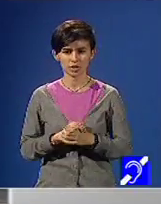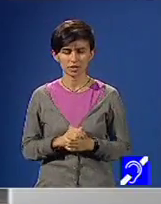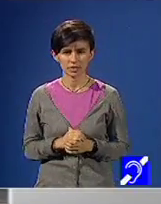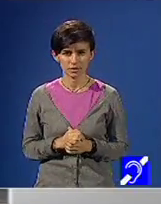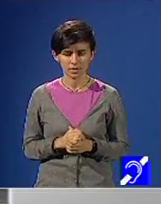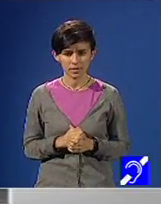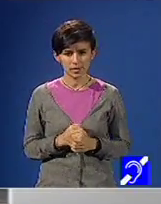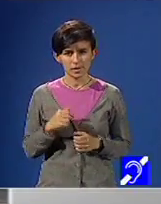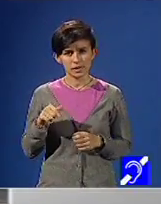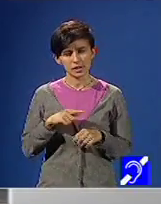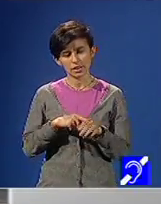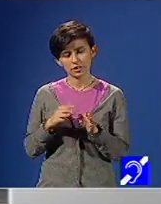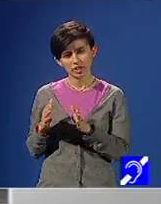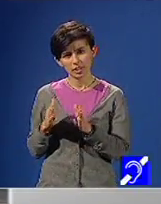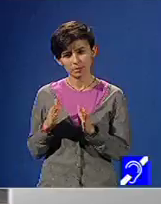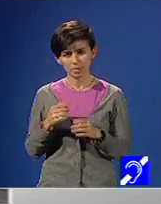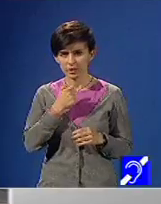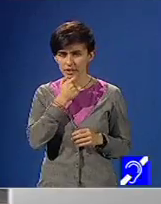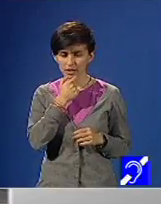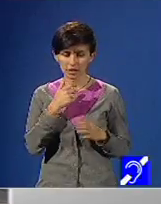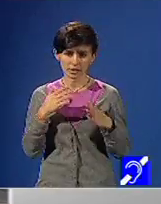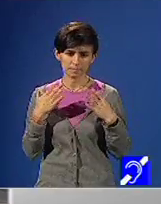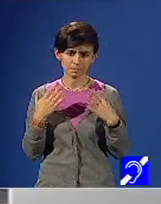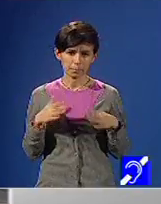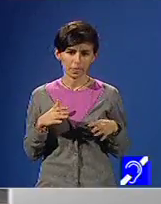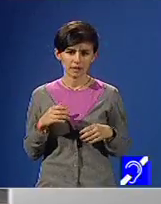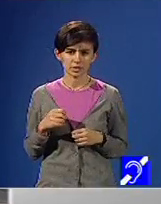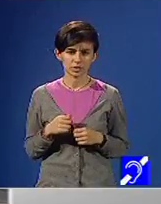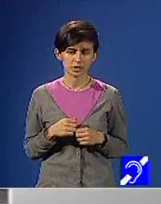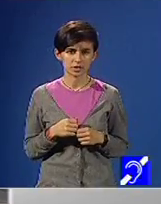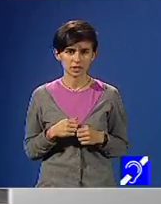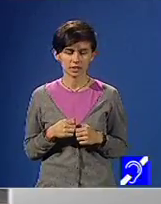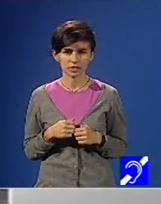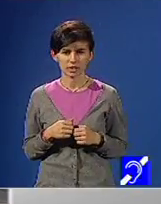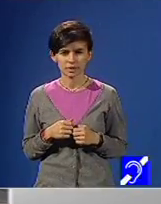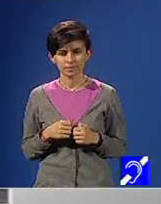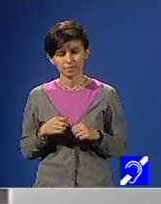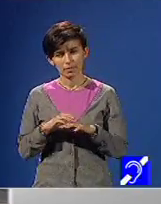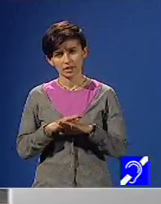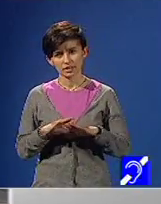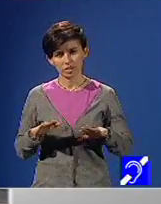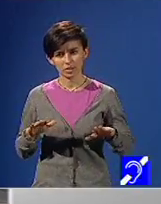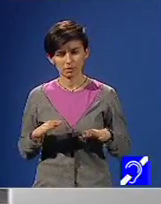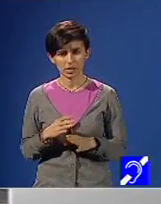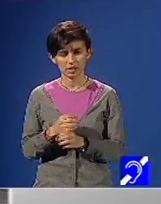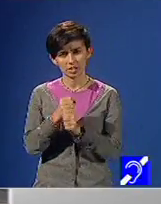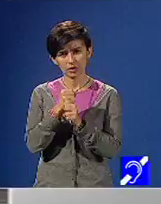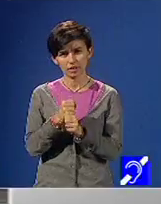oarecum în acele momente din anii 90-91 s-au pus bazele unor